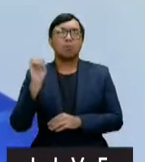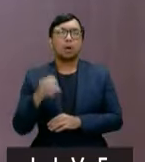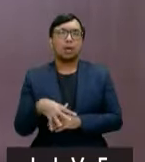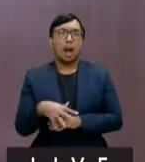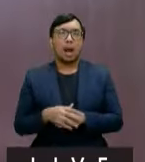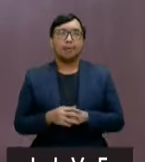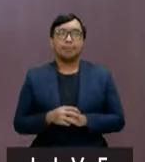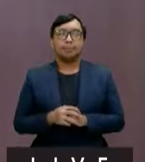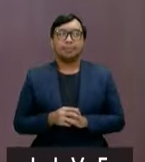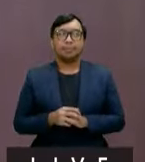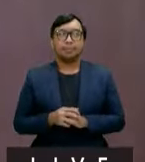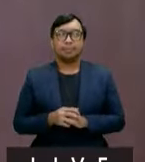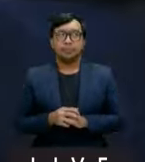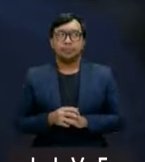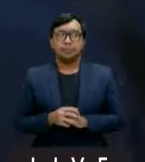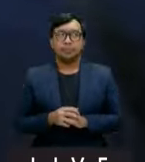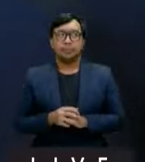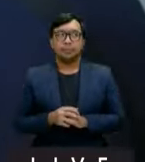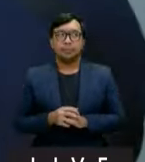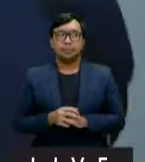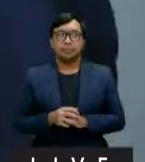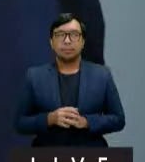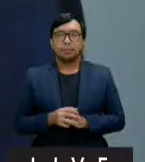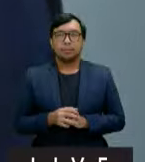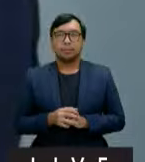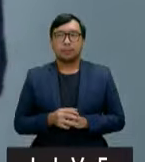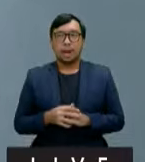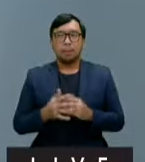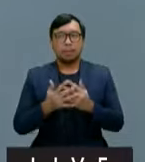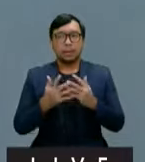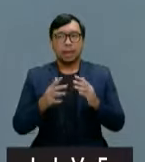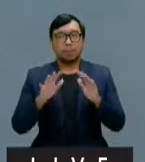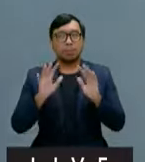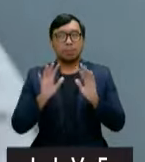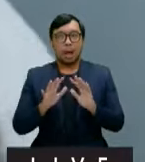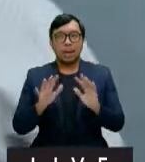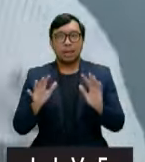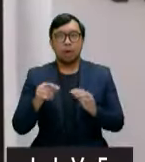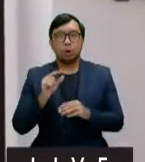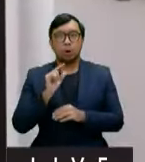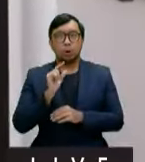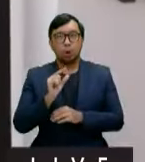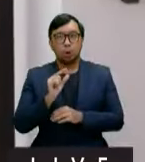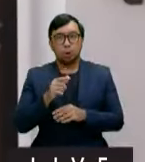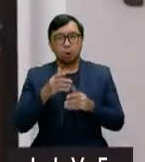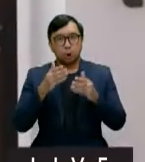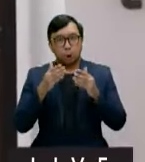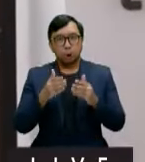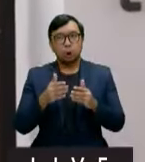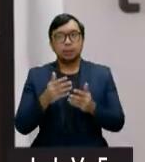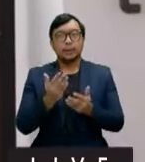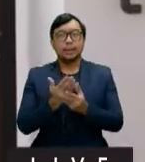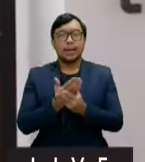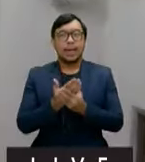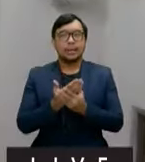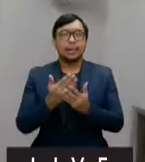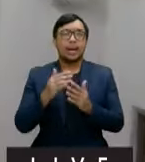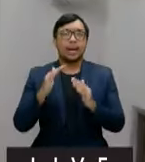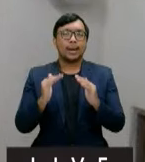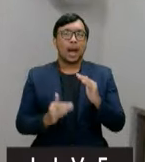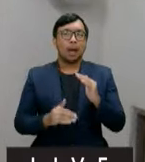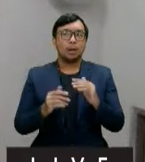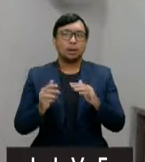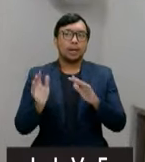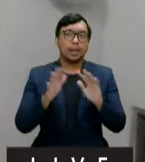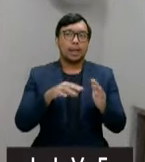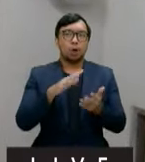rusun ini turun begitu, jadi banyak sekali masyarakat terutama masyarakat berpenghasilan rendah mengunjungi unit Pasar Rumput,